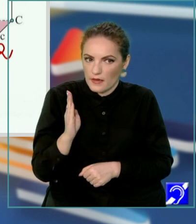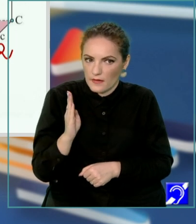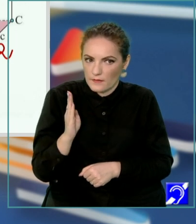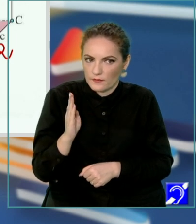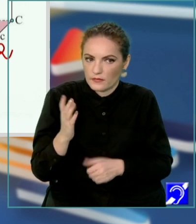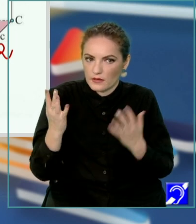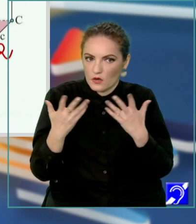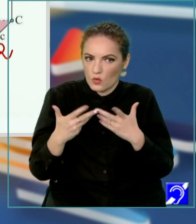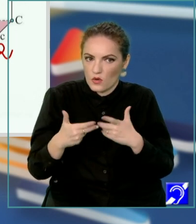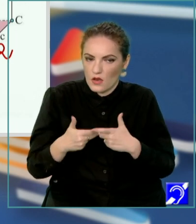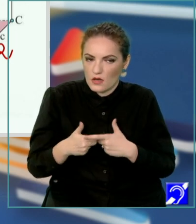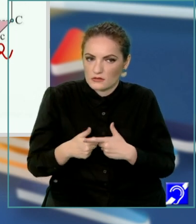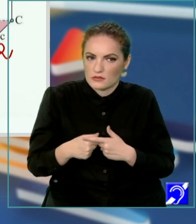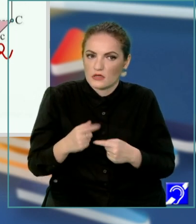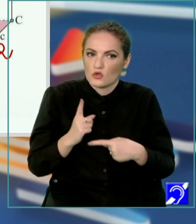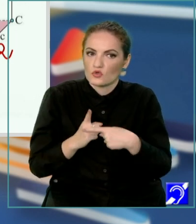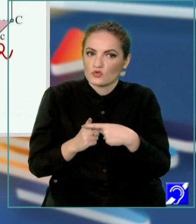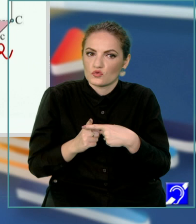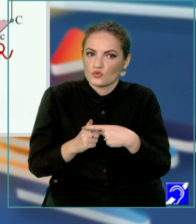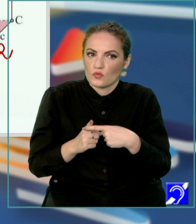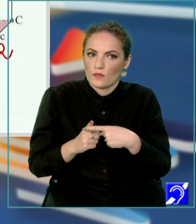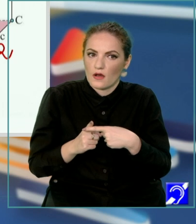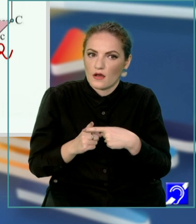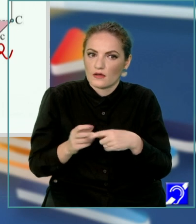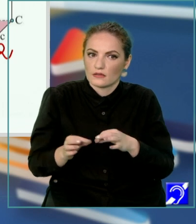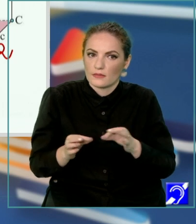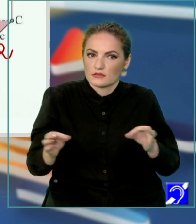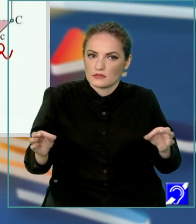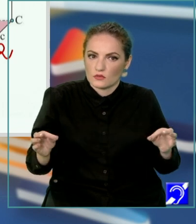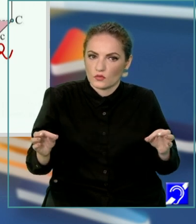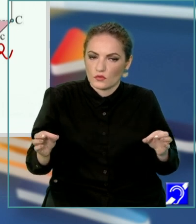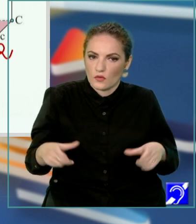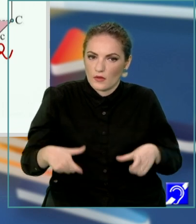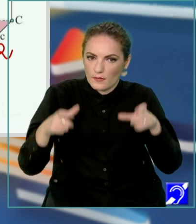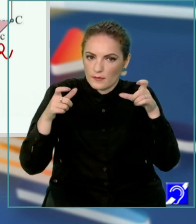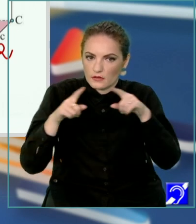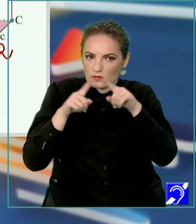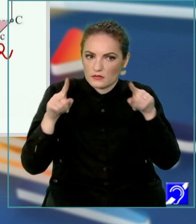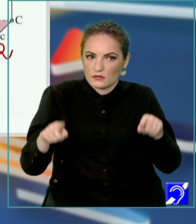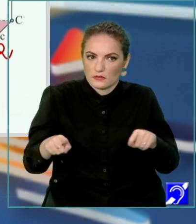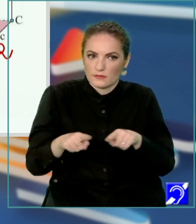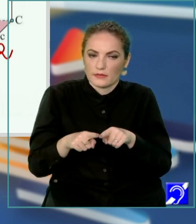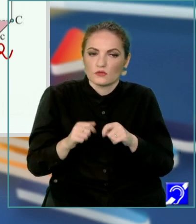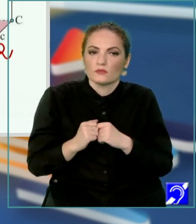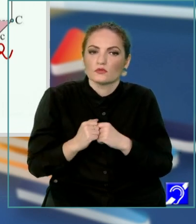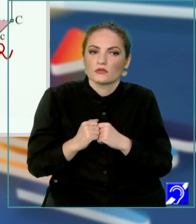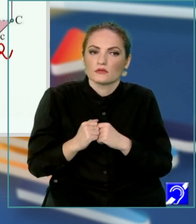paralelipipedului dreptunghic soluție suma tuturor muchiilor paralelipipedului